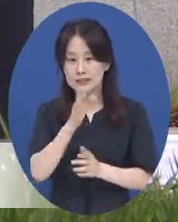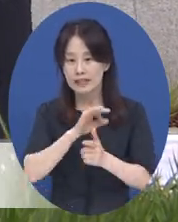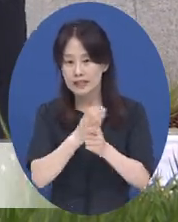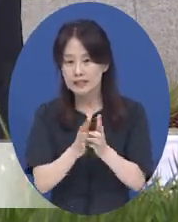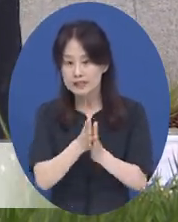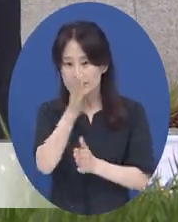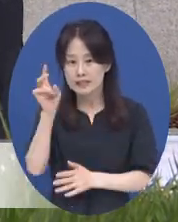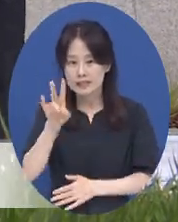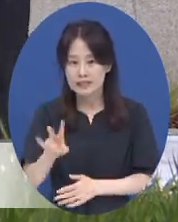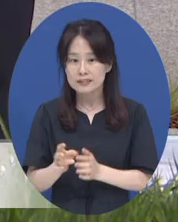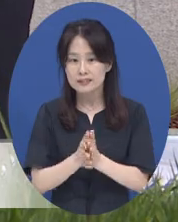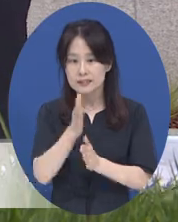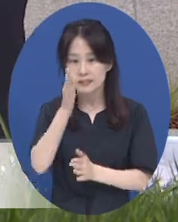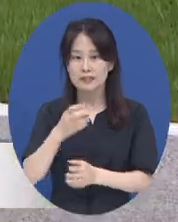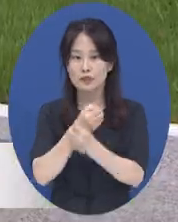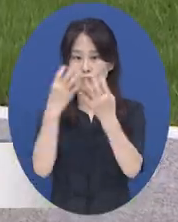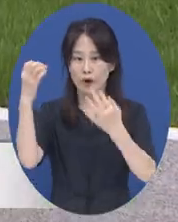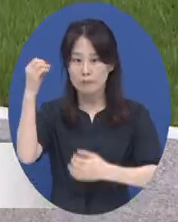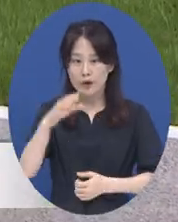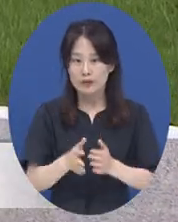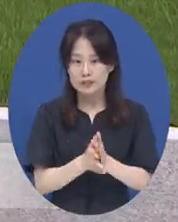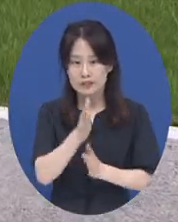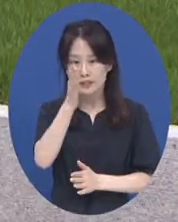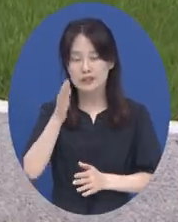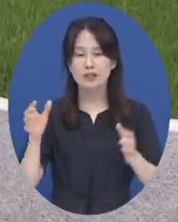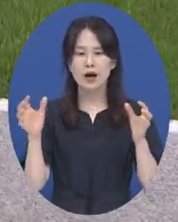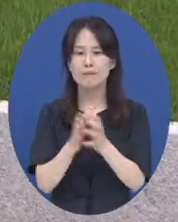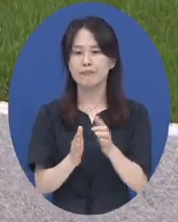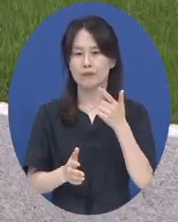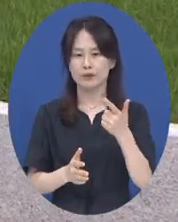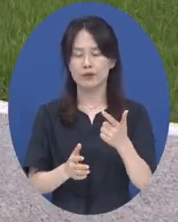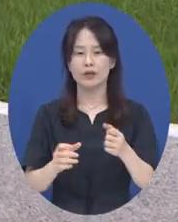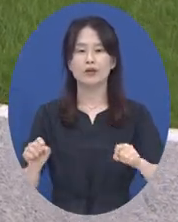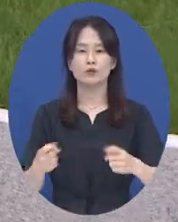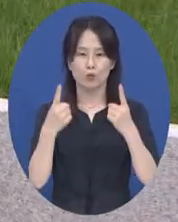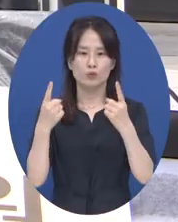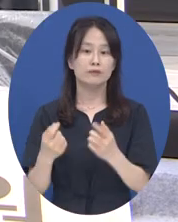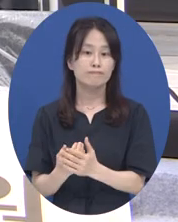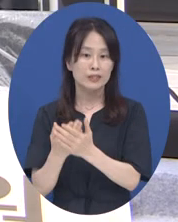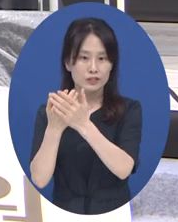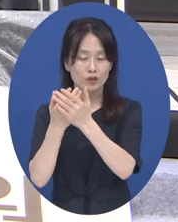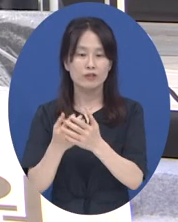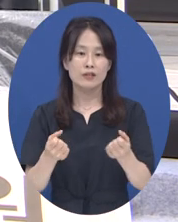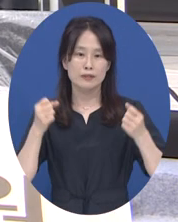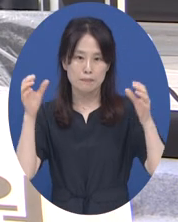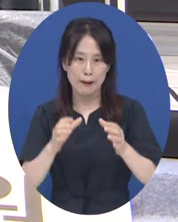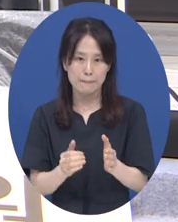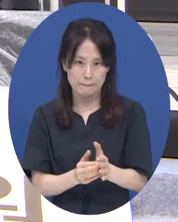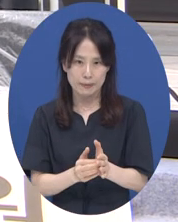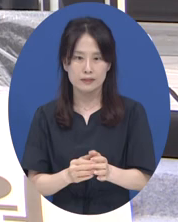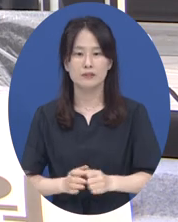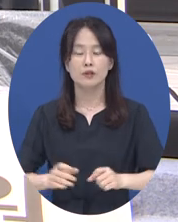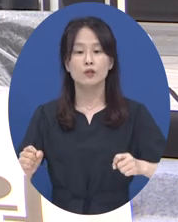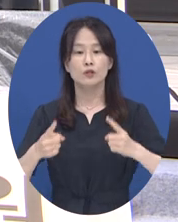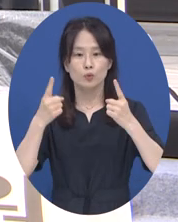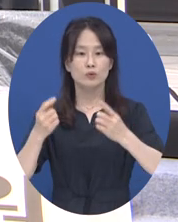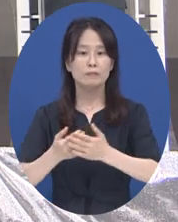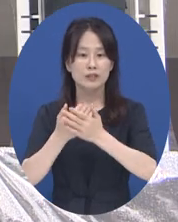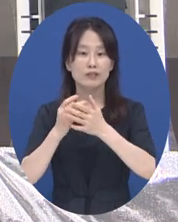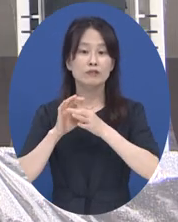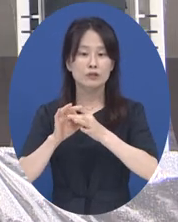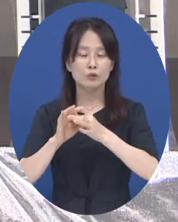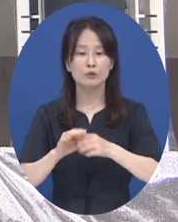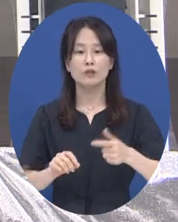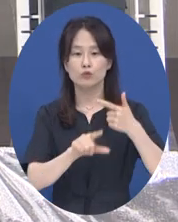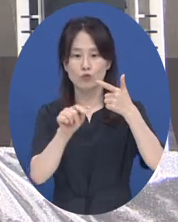안산시, 안양시, 시흥시, 그리고 광명시 등총 6개 시가 공동 추진하면서 지방자치 간